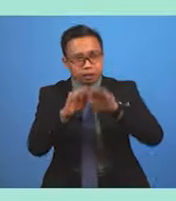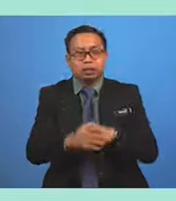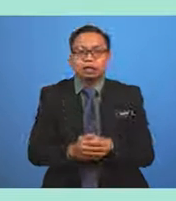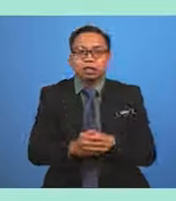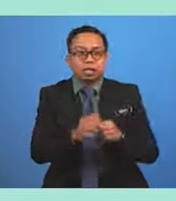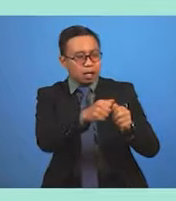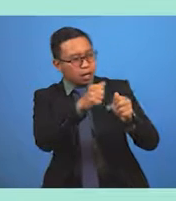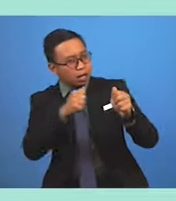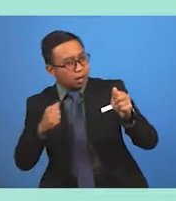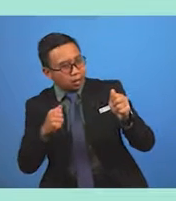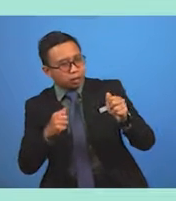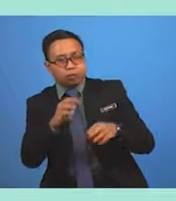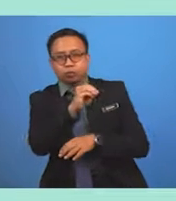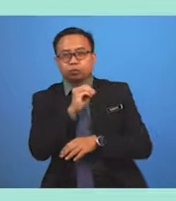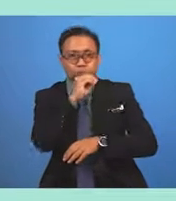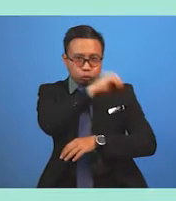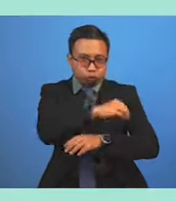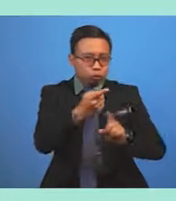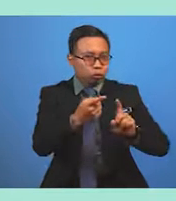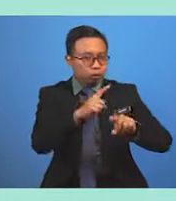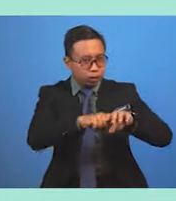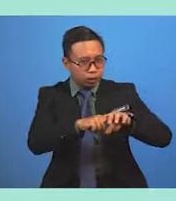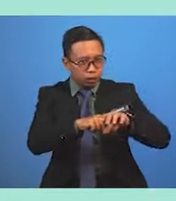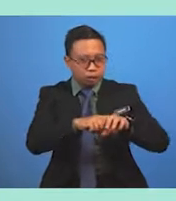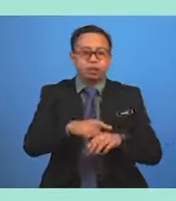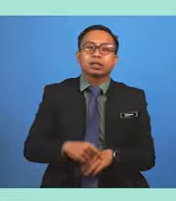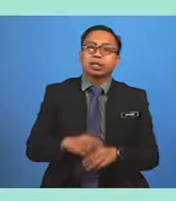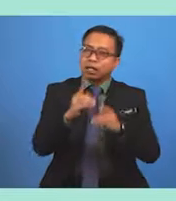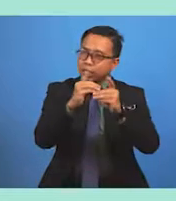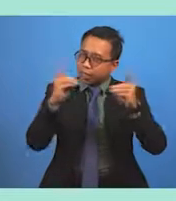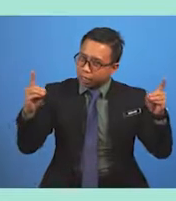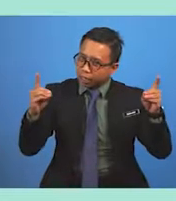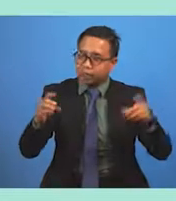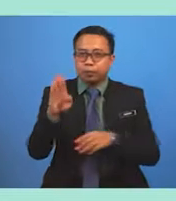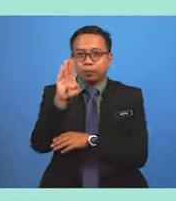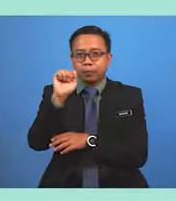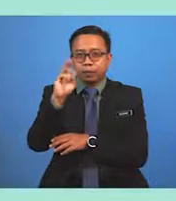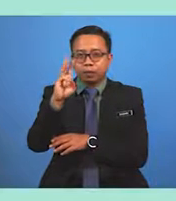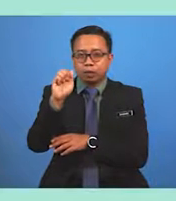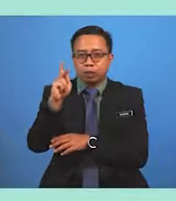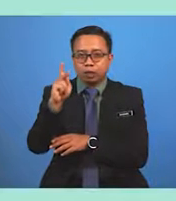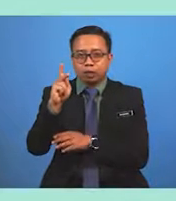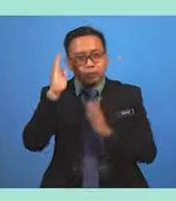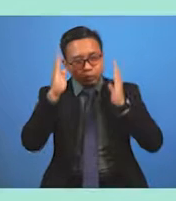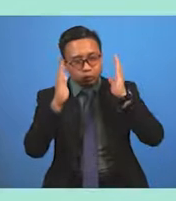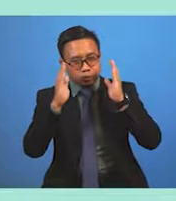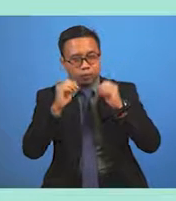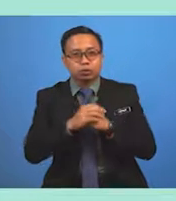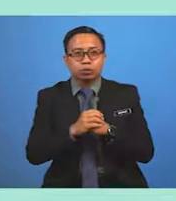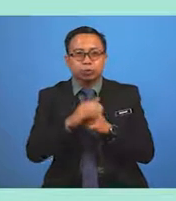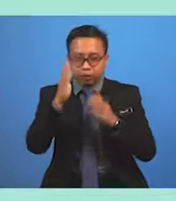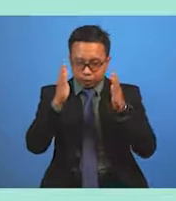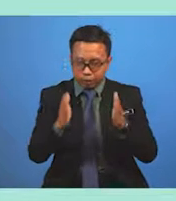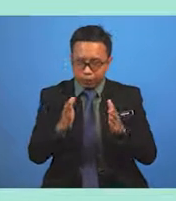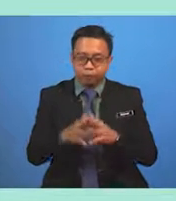dari pencerobohan musuh di darat seperti biawak, memerang, manusia dan lain-lain.